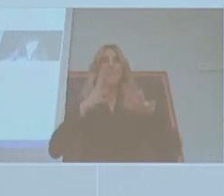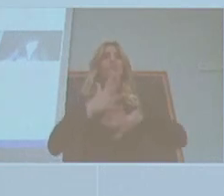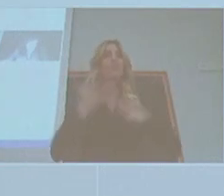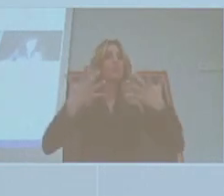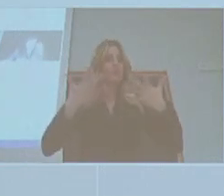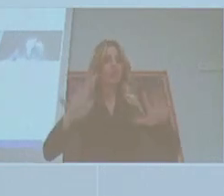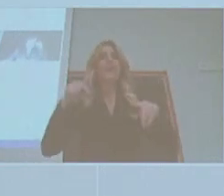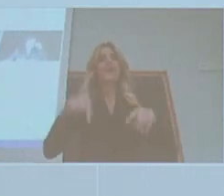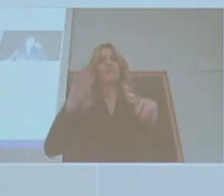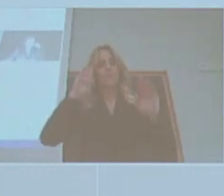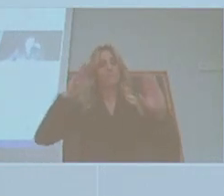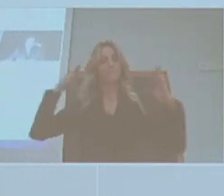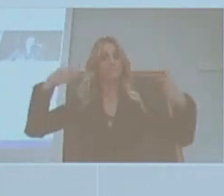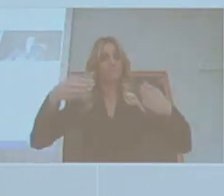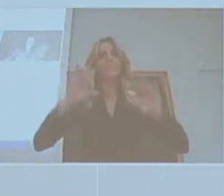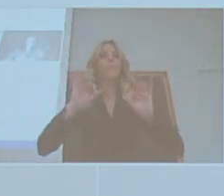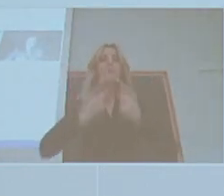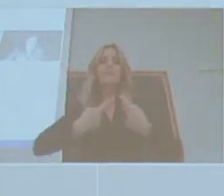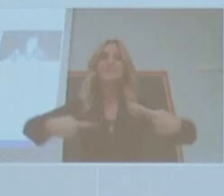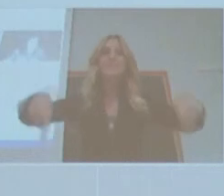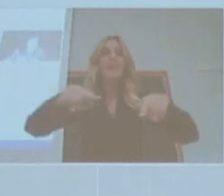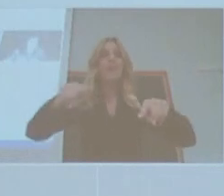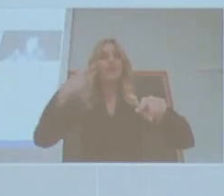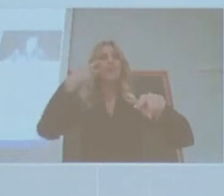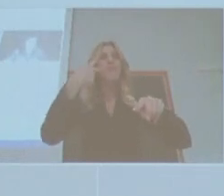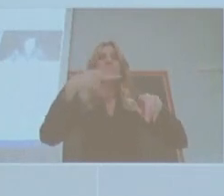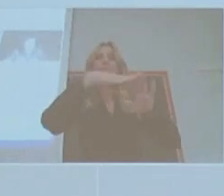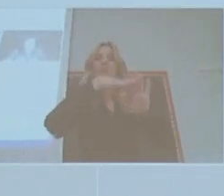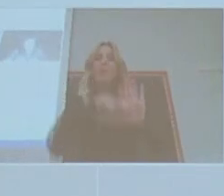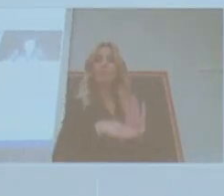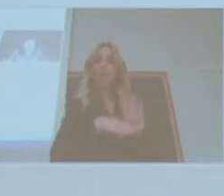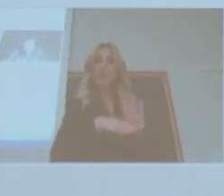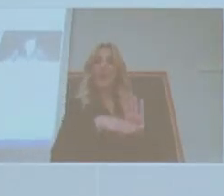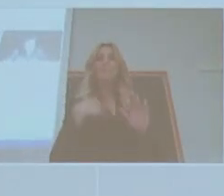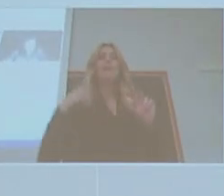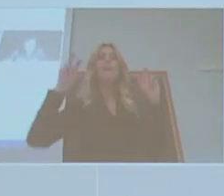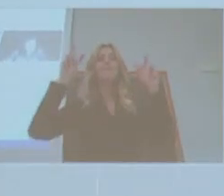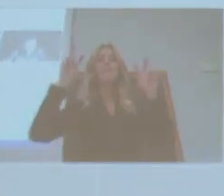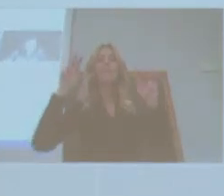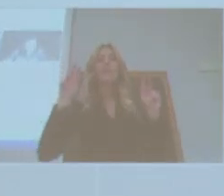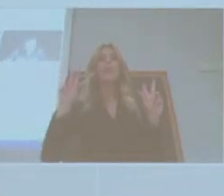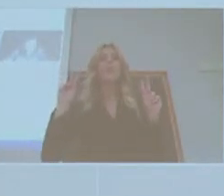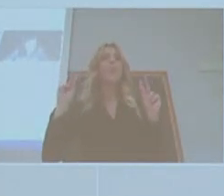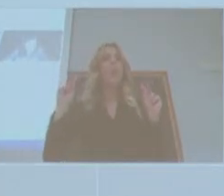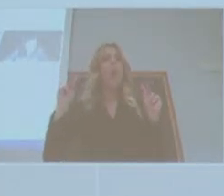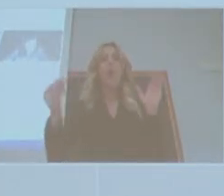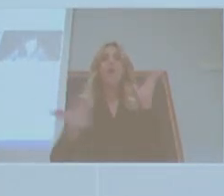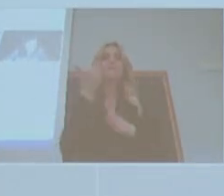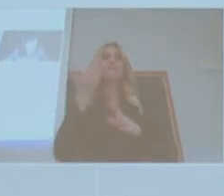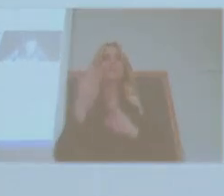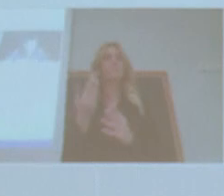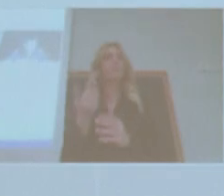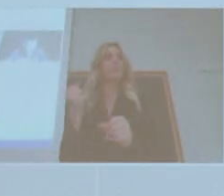nel merito della tavola rotonda che, come avete visto dal programma, ha il titolo Nuovi scenari economico-produttivi, che